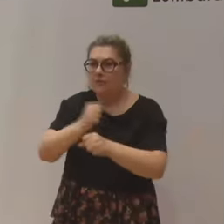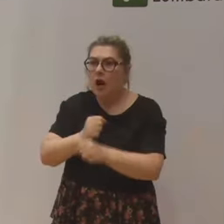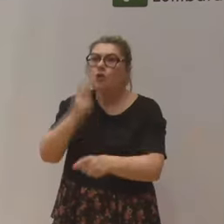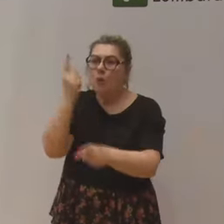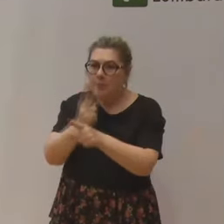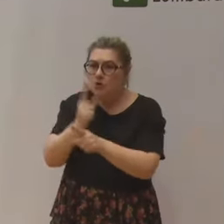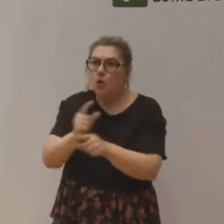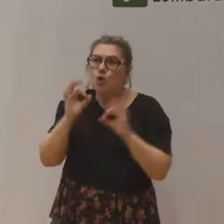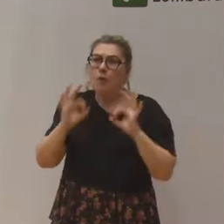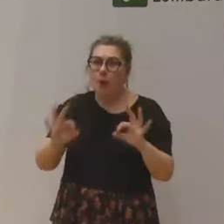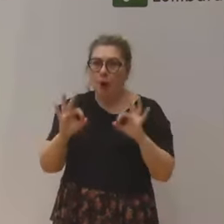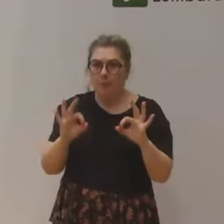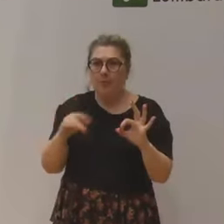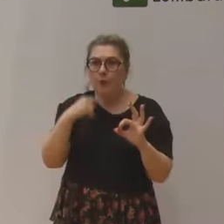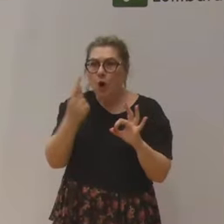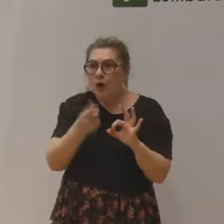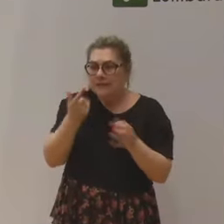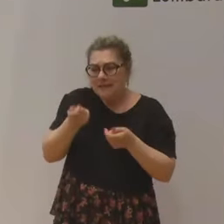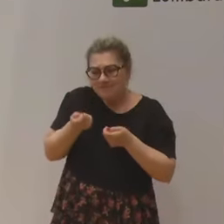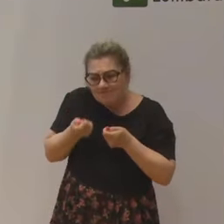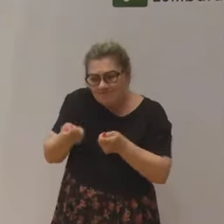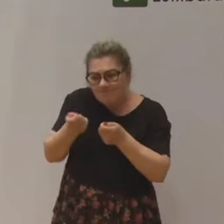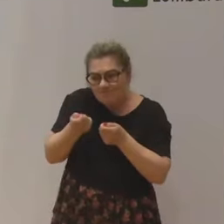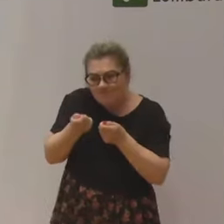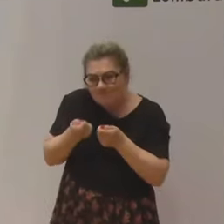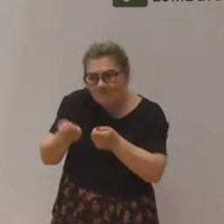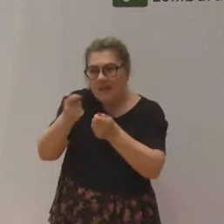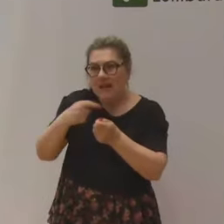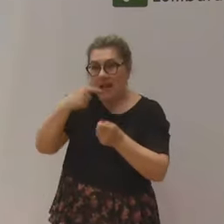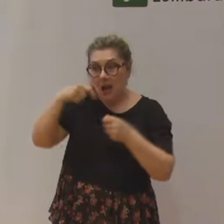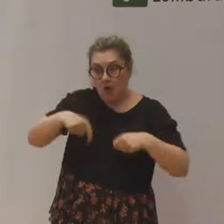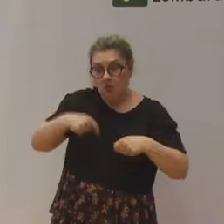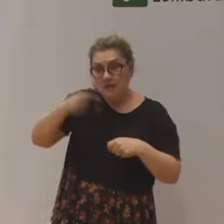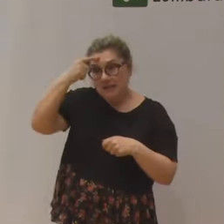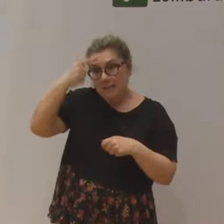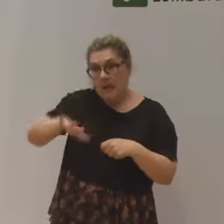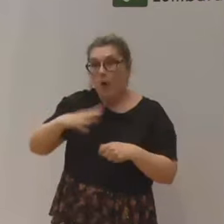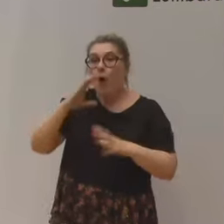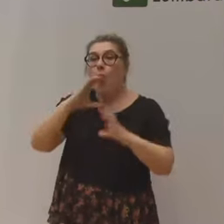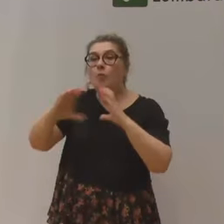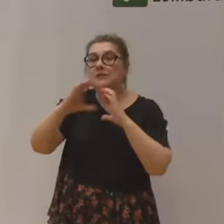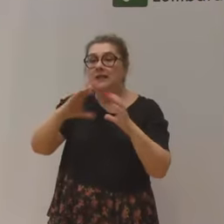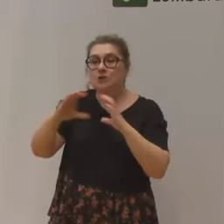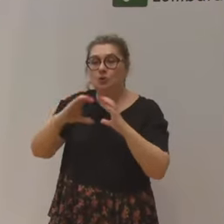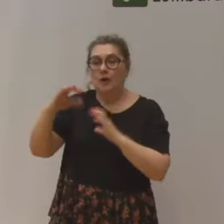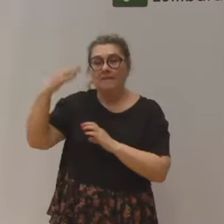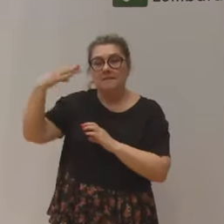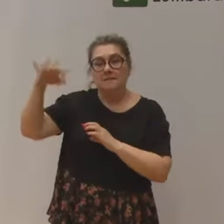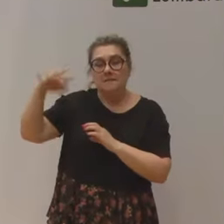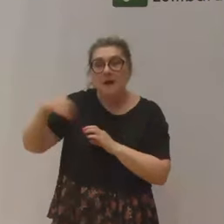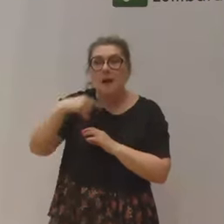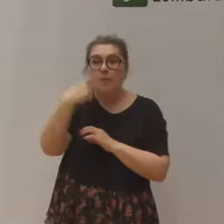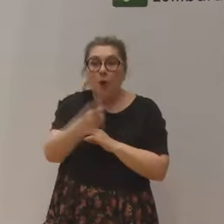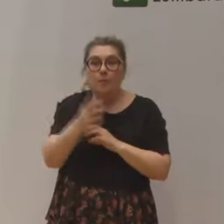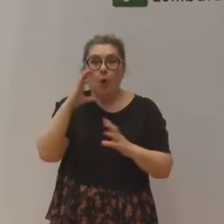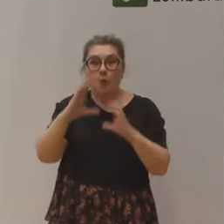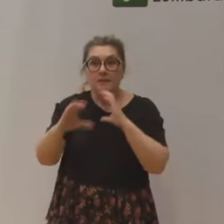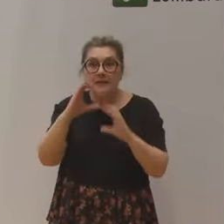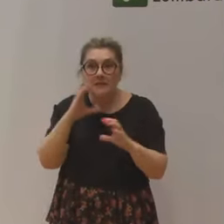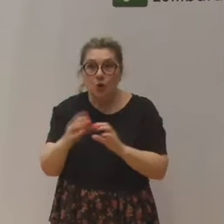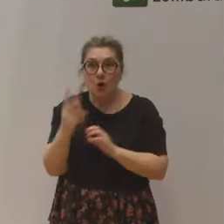di quella, come dire, spinta che noi oggi sappiamo, una comunicazione efficace e per certi aspetti una